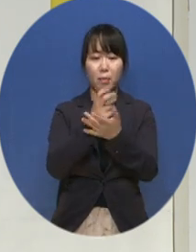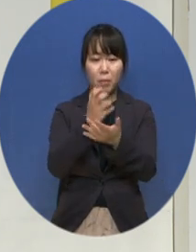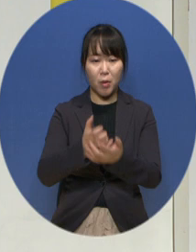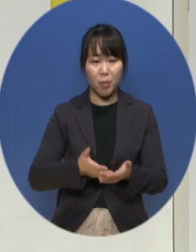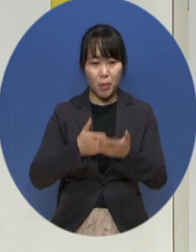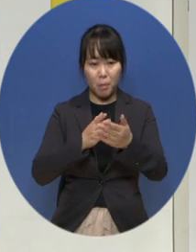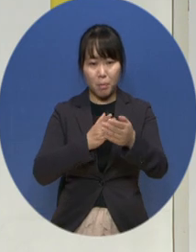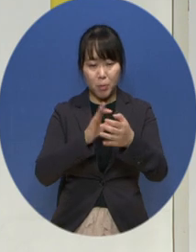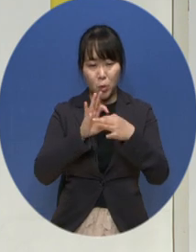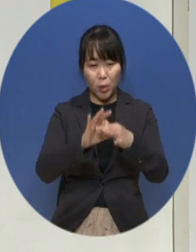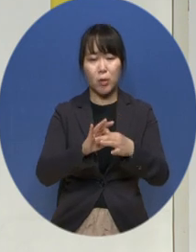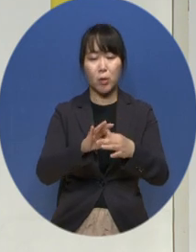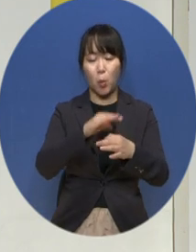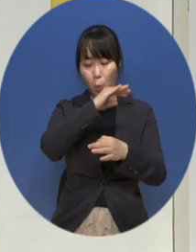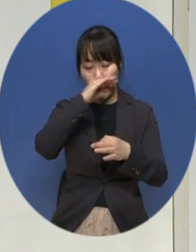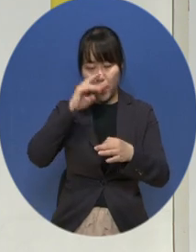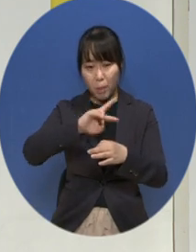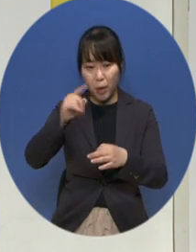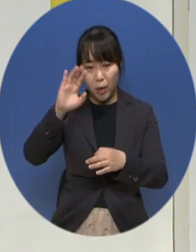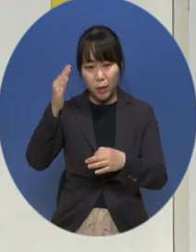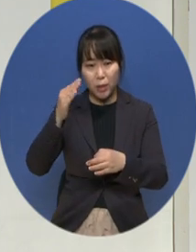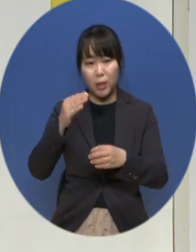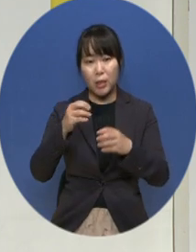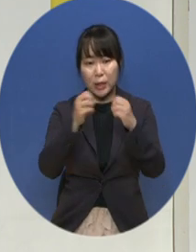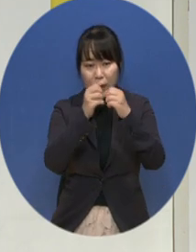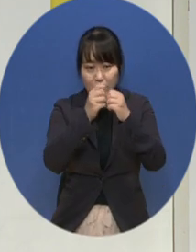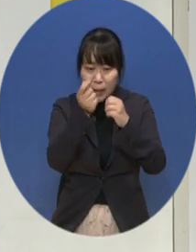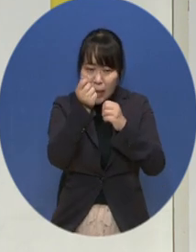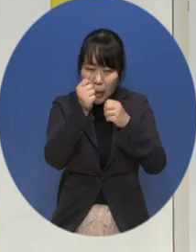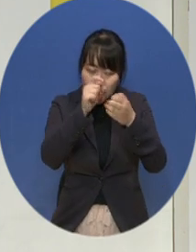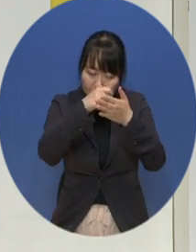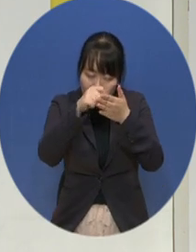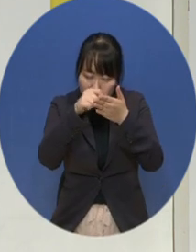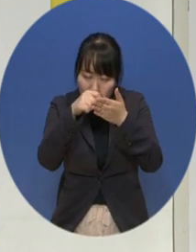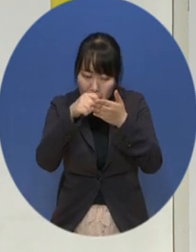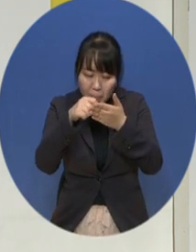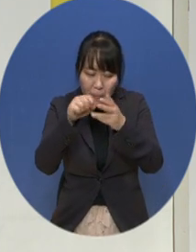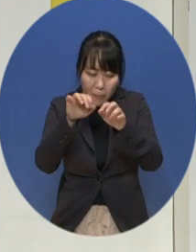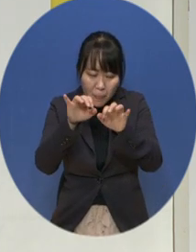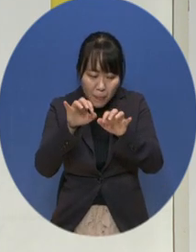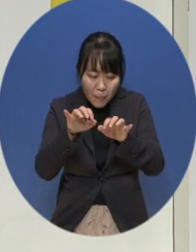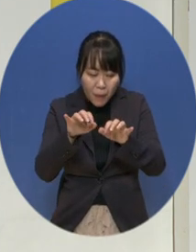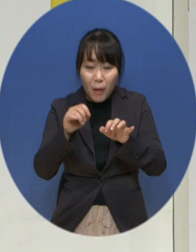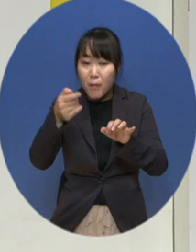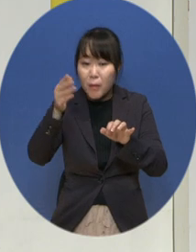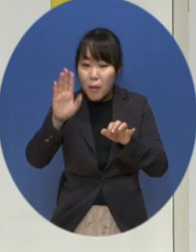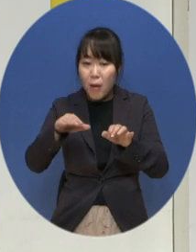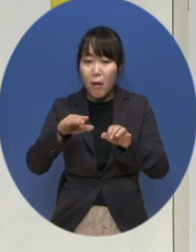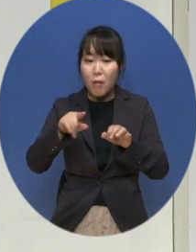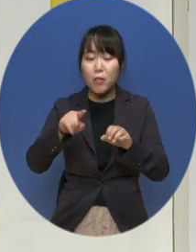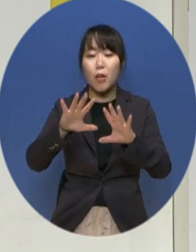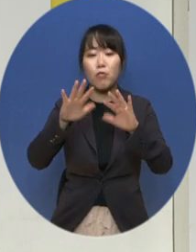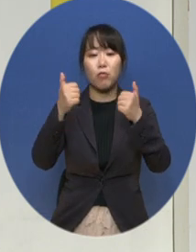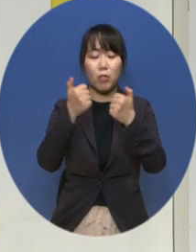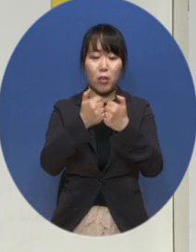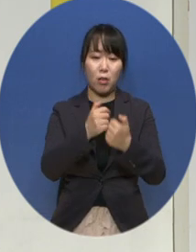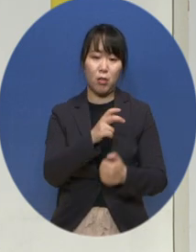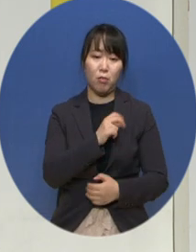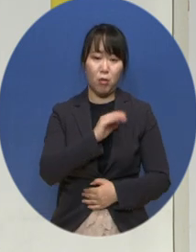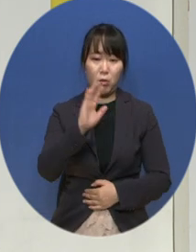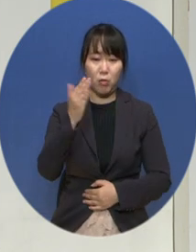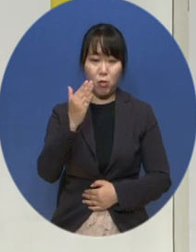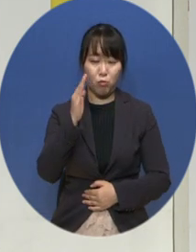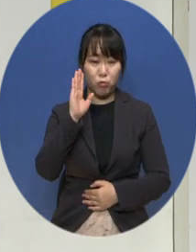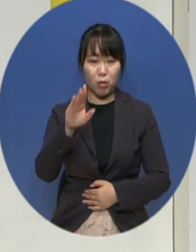뭘로 그를 쫌 안 하게 뭘 좀 아는 뭐 이렇게 글을 썼는데 그게 유대가